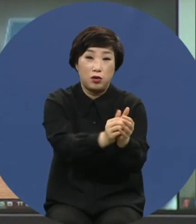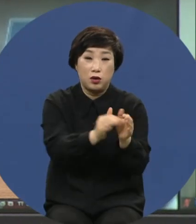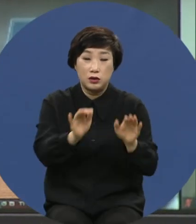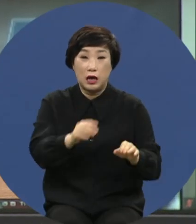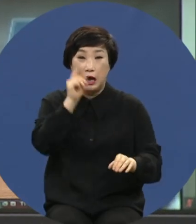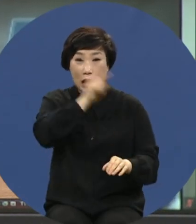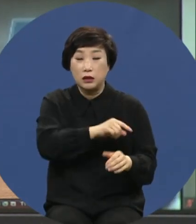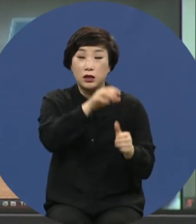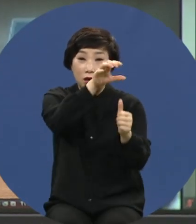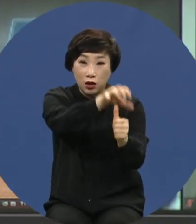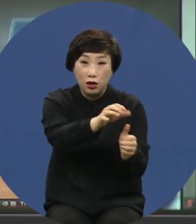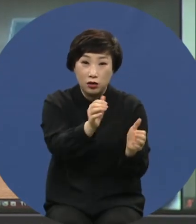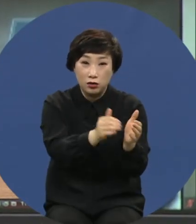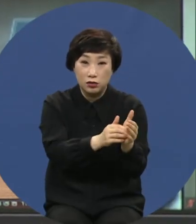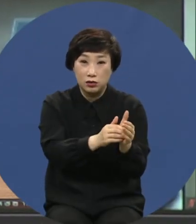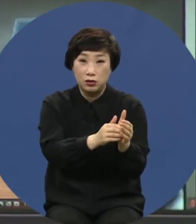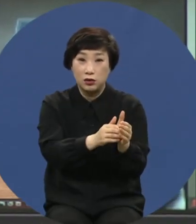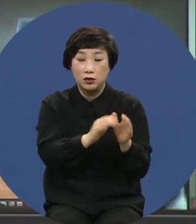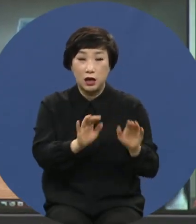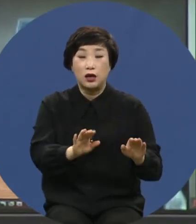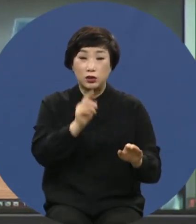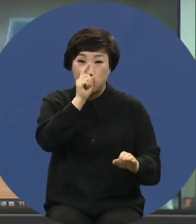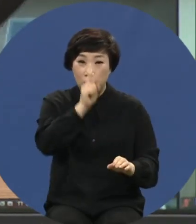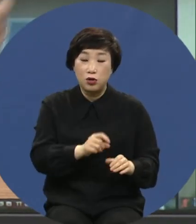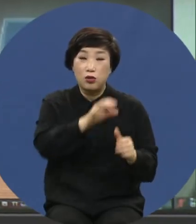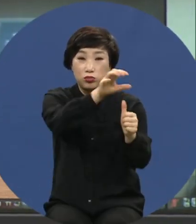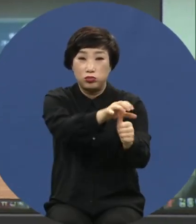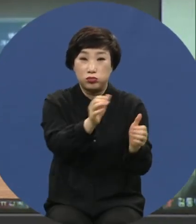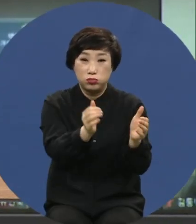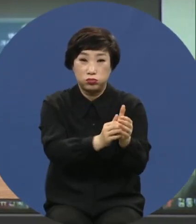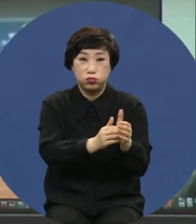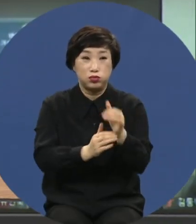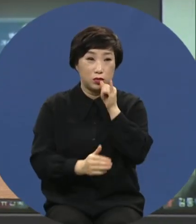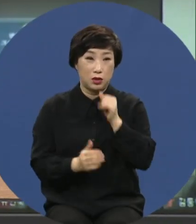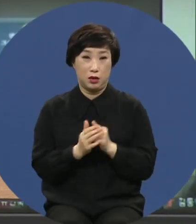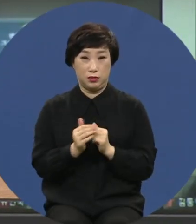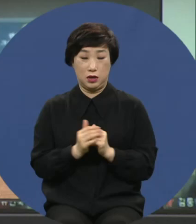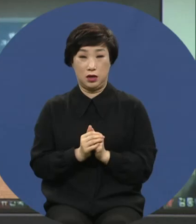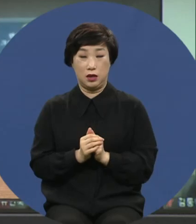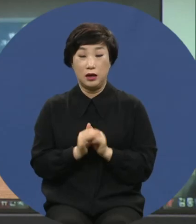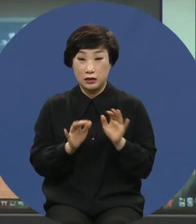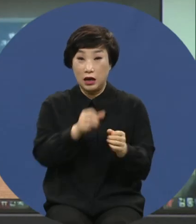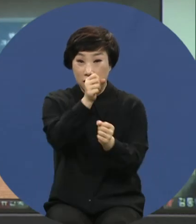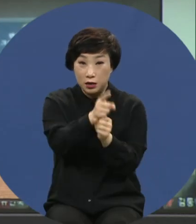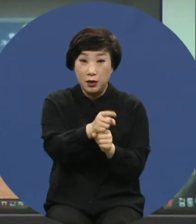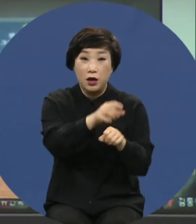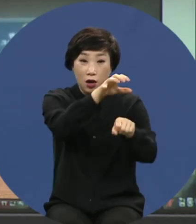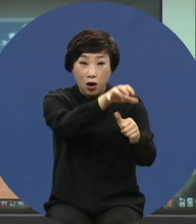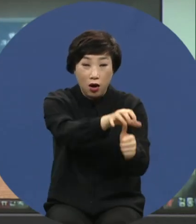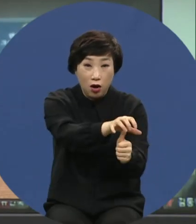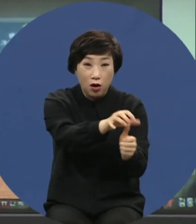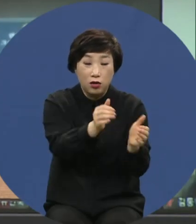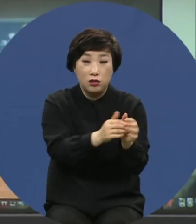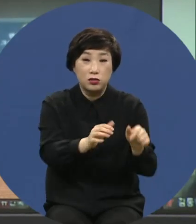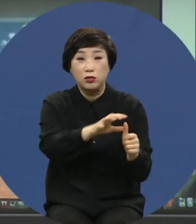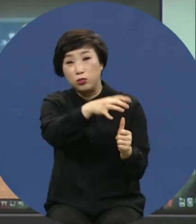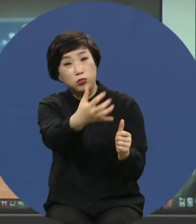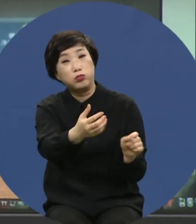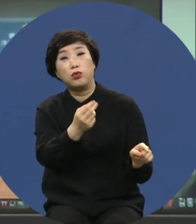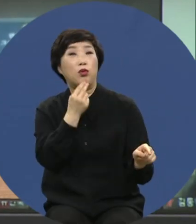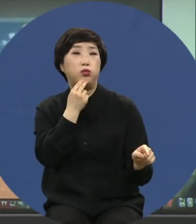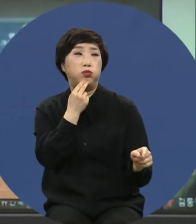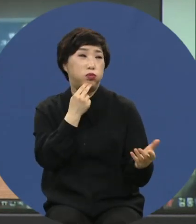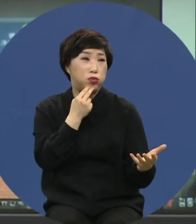악은 결박해버리고 더러운 것은 결박해버리기 때문에 이미 결박당한 자는 풀어질